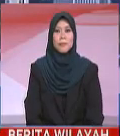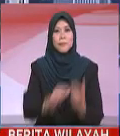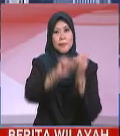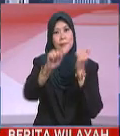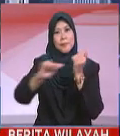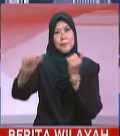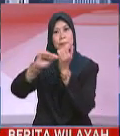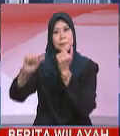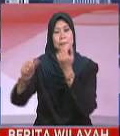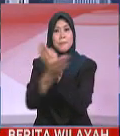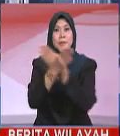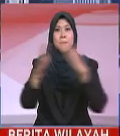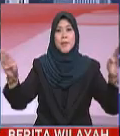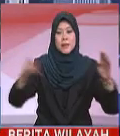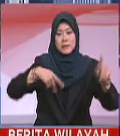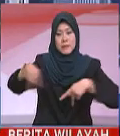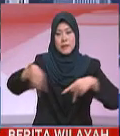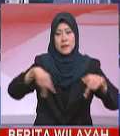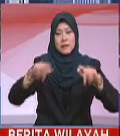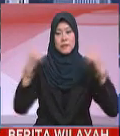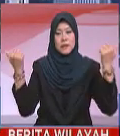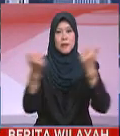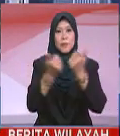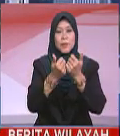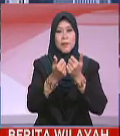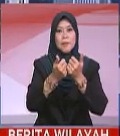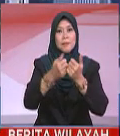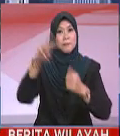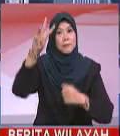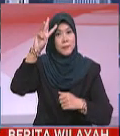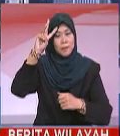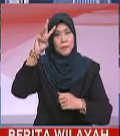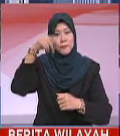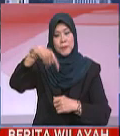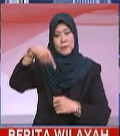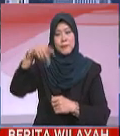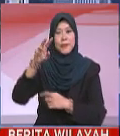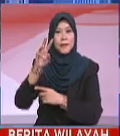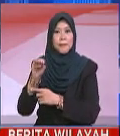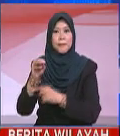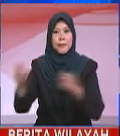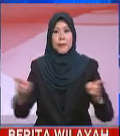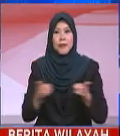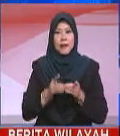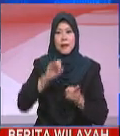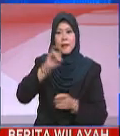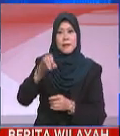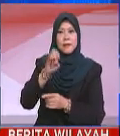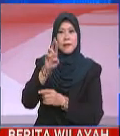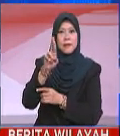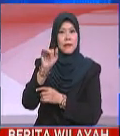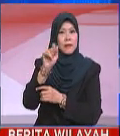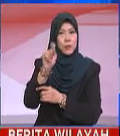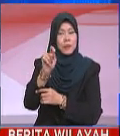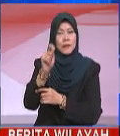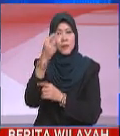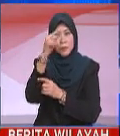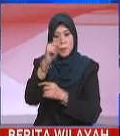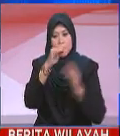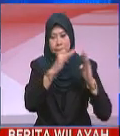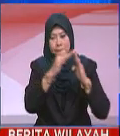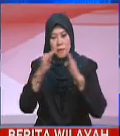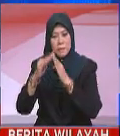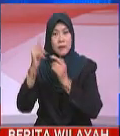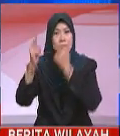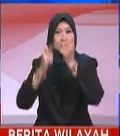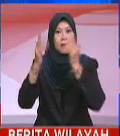Kempen Bebas Plastik dilancar Persatuan Pandu Puteri Malaysia PPPM Daerah Jerantut bagi memastikan bandar